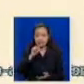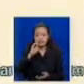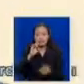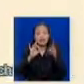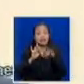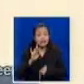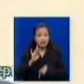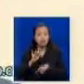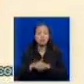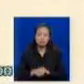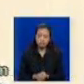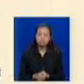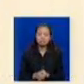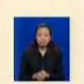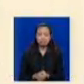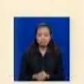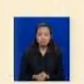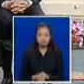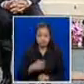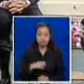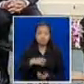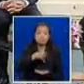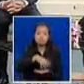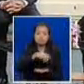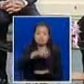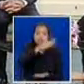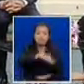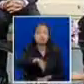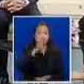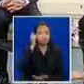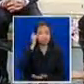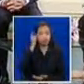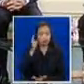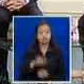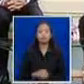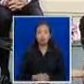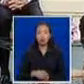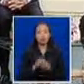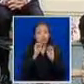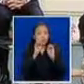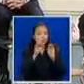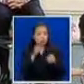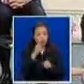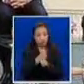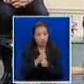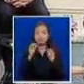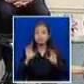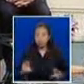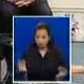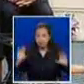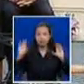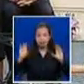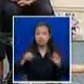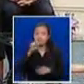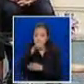ให้เอ่อพี่น้องประชาชนได้เห็นภาพอนะครับก็คือว่าเอ่อครูเป็นข้าราชการนะครับเป็นส่วนใหญ่เพราะฉะนั้น